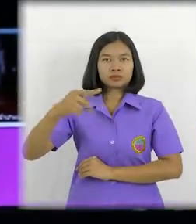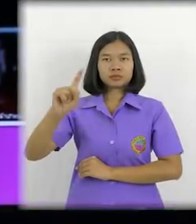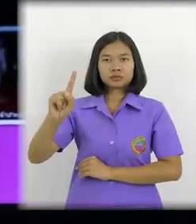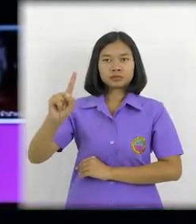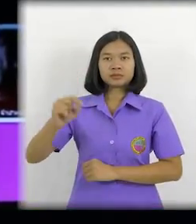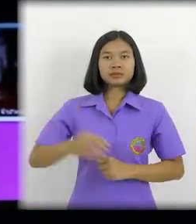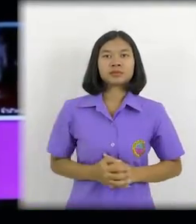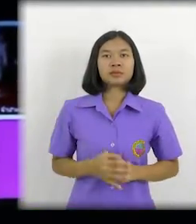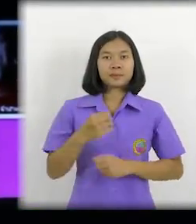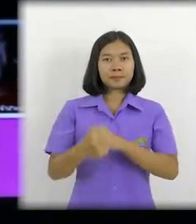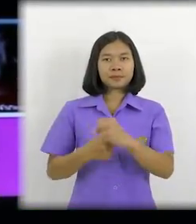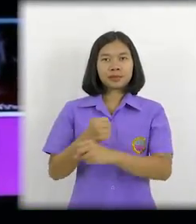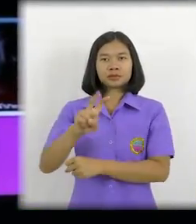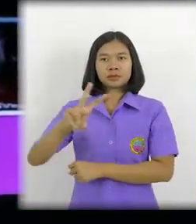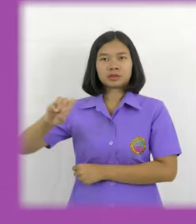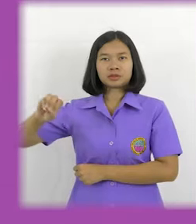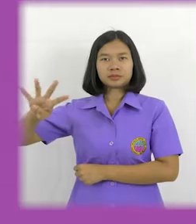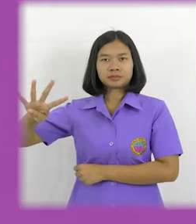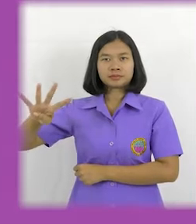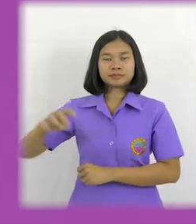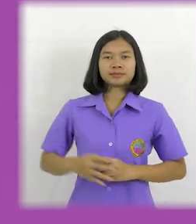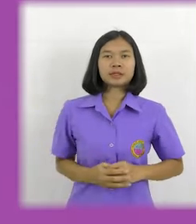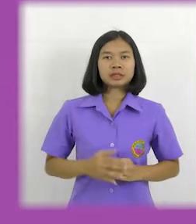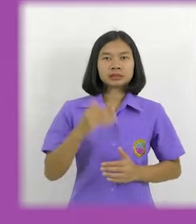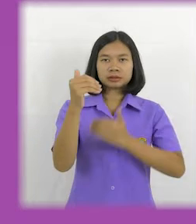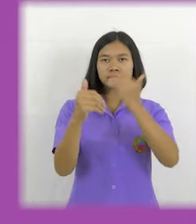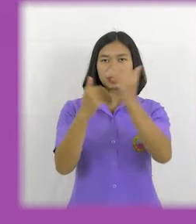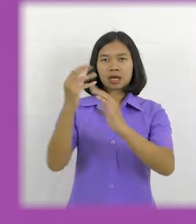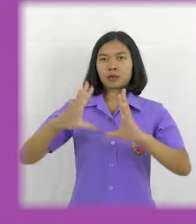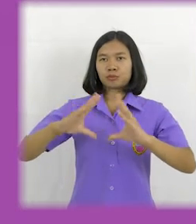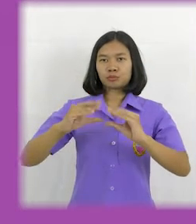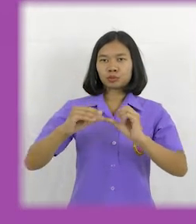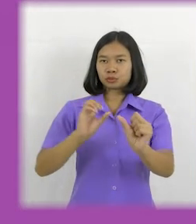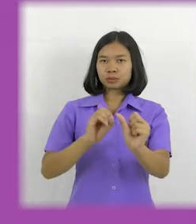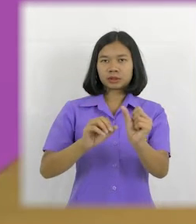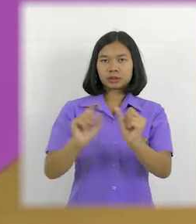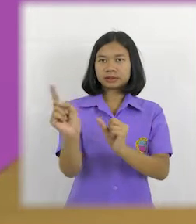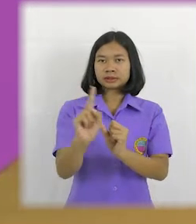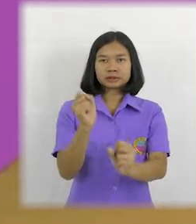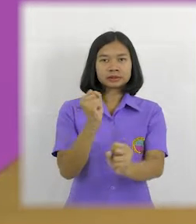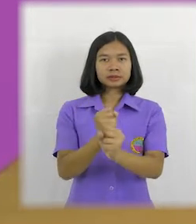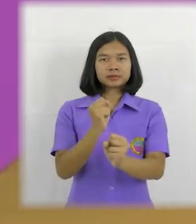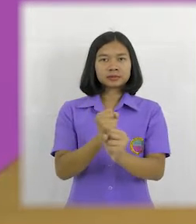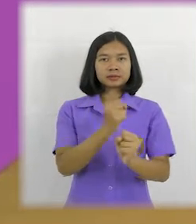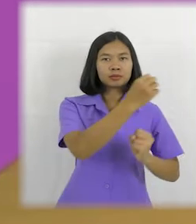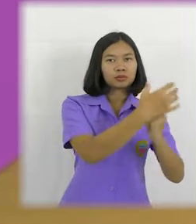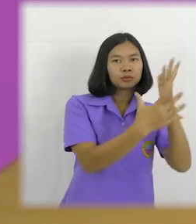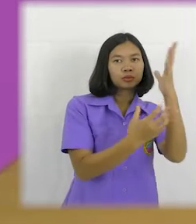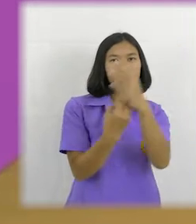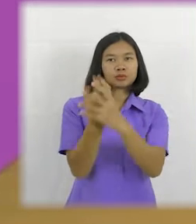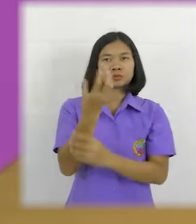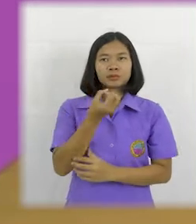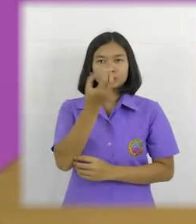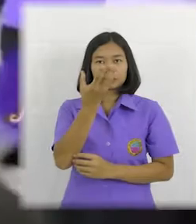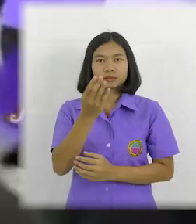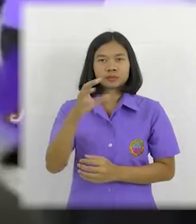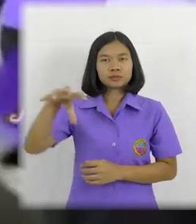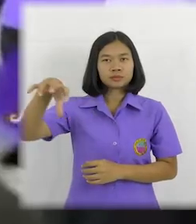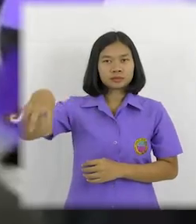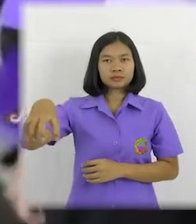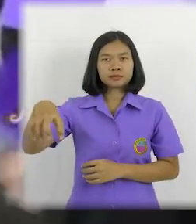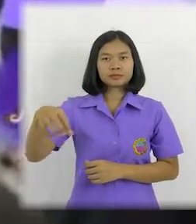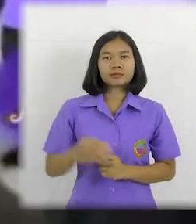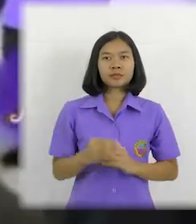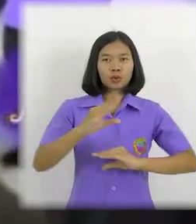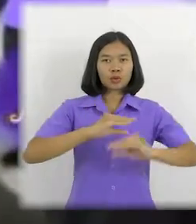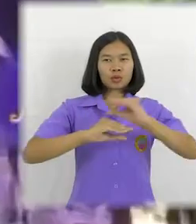านภาค11ประจำปีงบประมาณพ.ศ. 2564กิจกรรมการประชุมชี้แจงแนวทางการดำเนินงานสวนพฤกษศาสตร์โรงเรีย